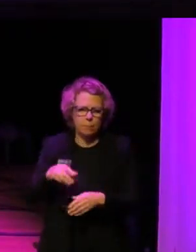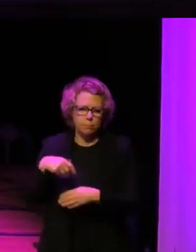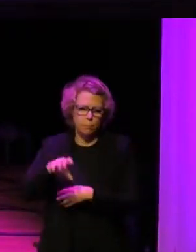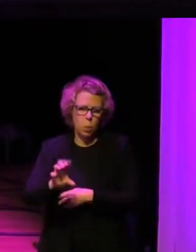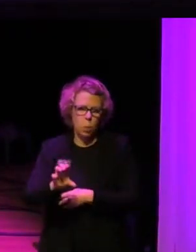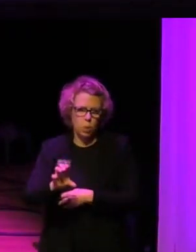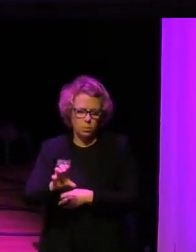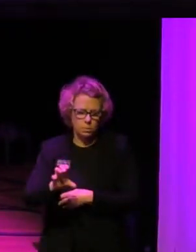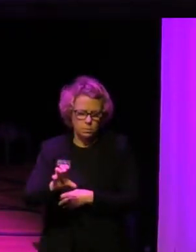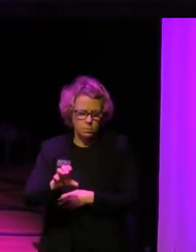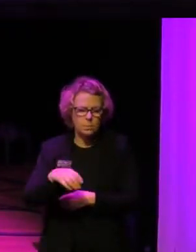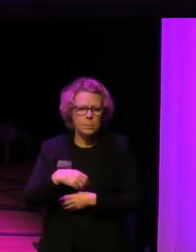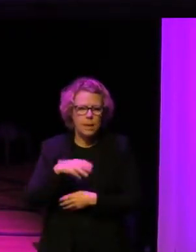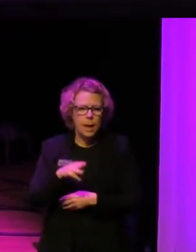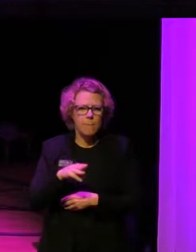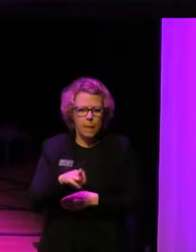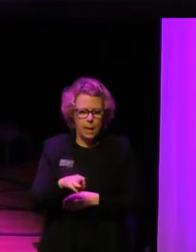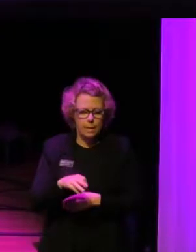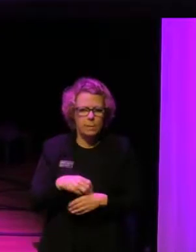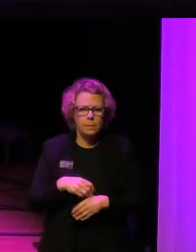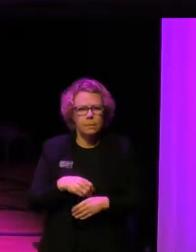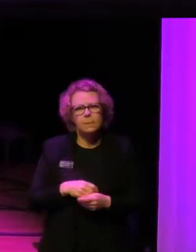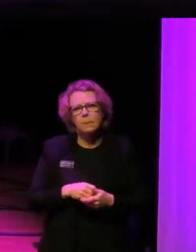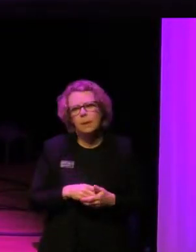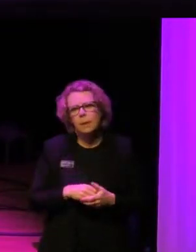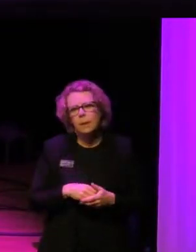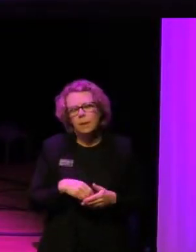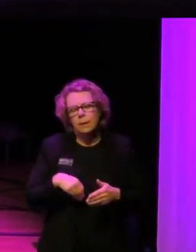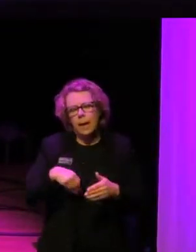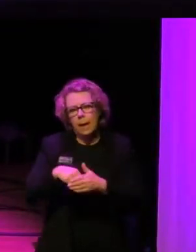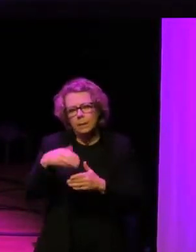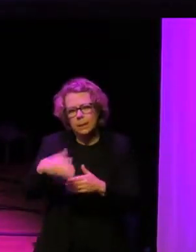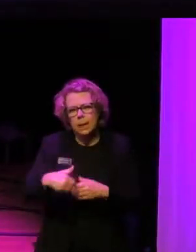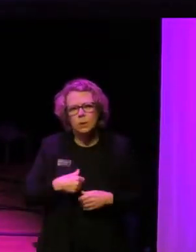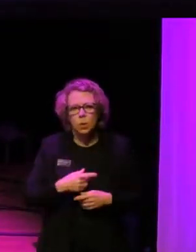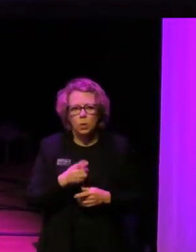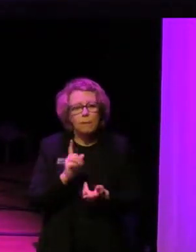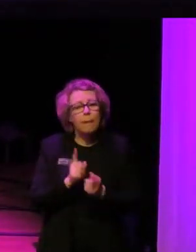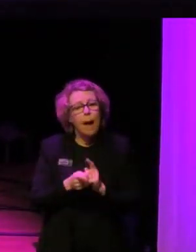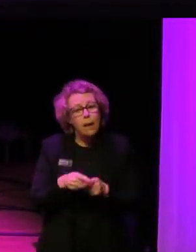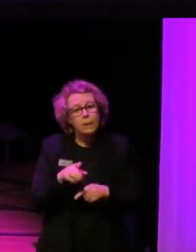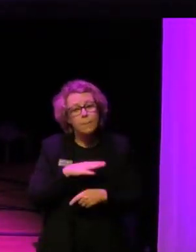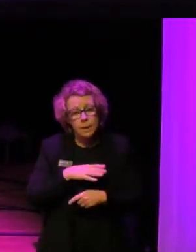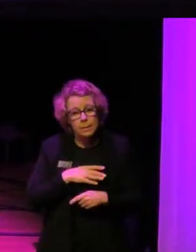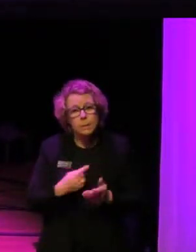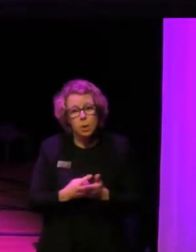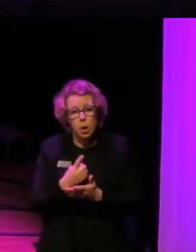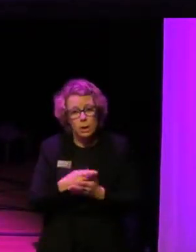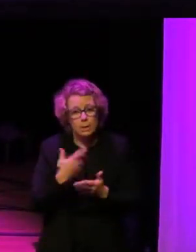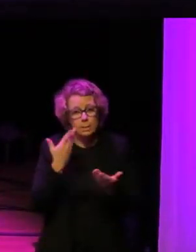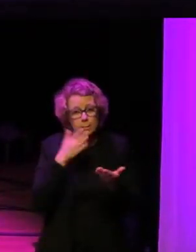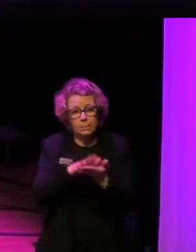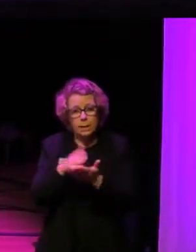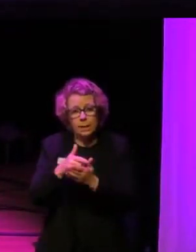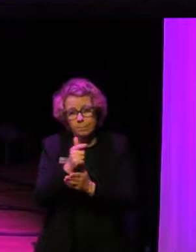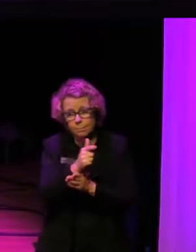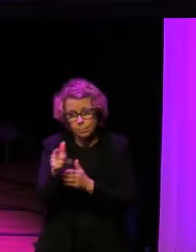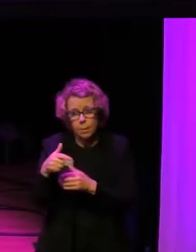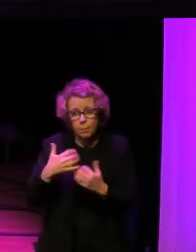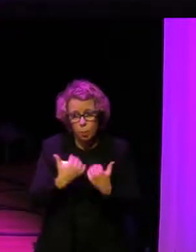på mänskliga rättighetsdagarnas hemsida så att publikbilder kan förekomma.